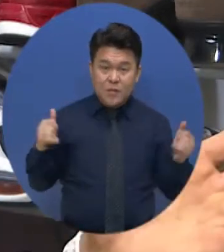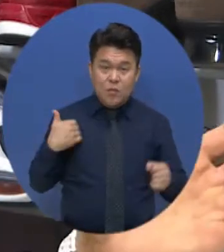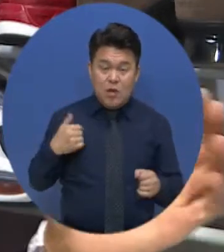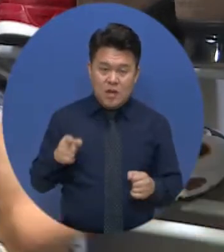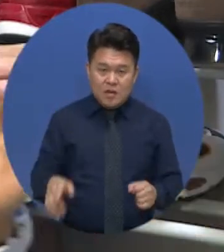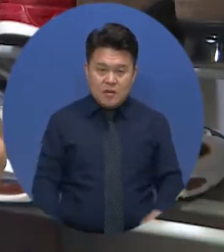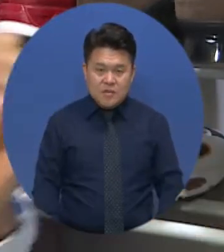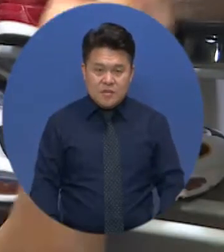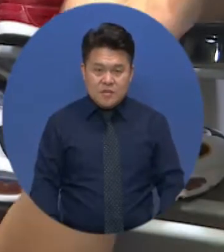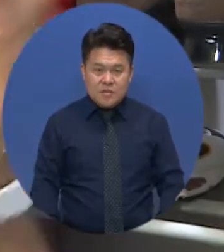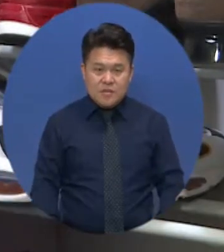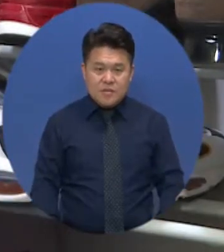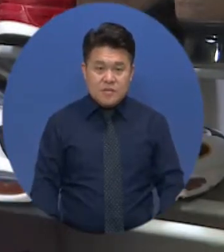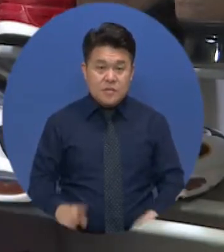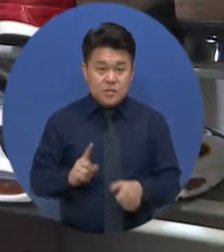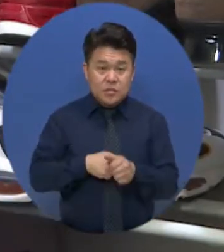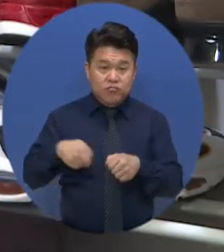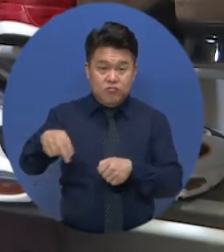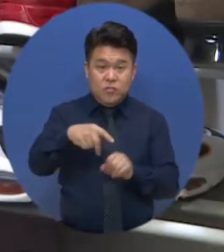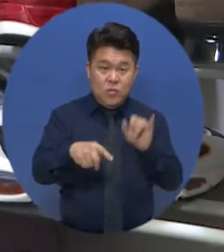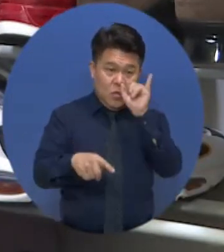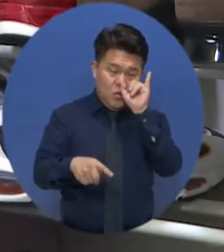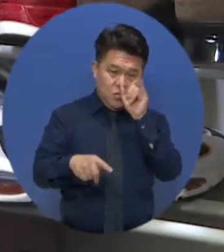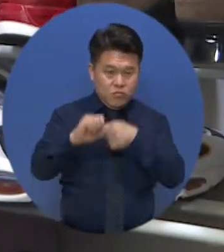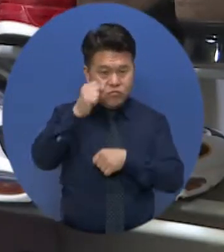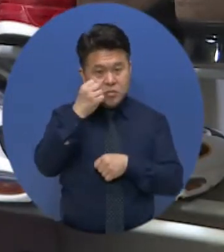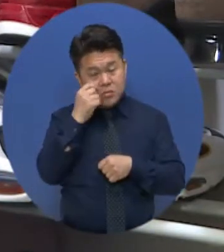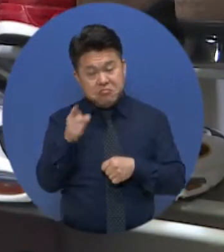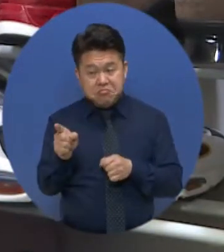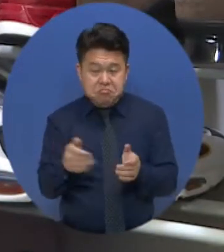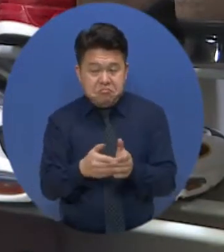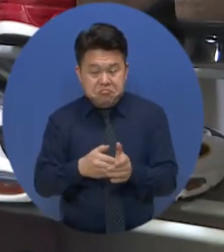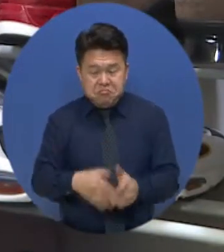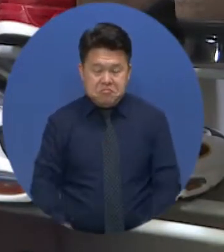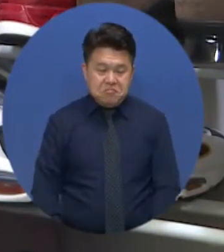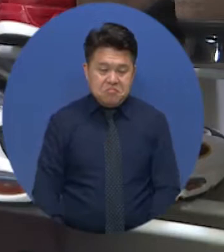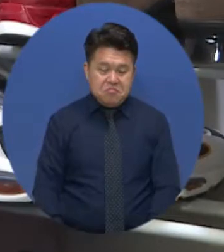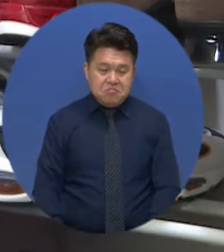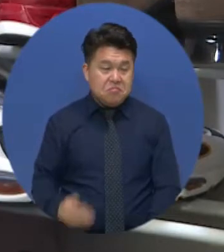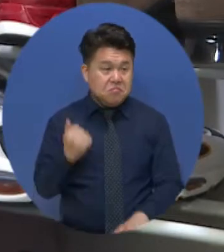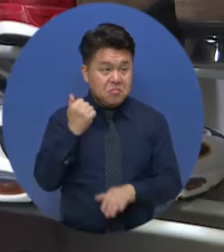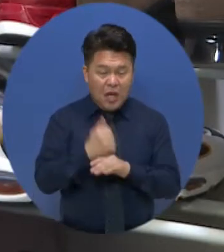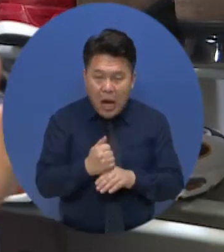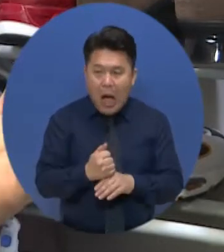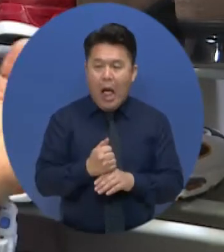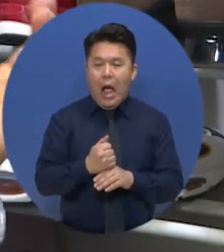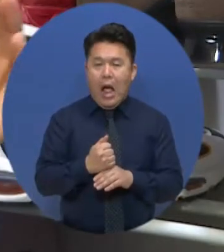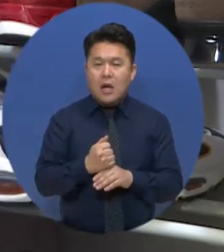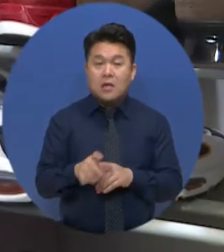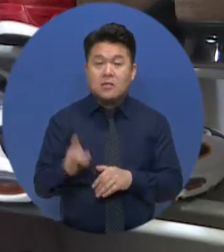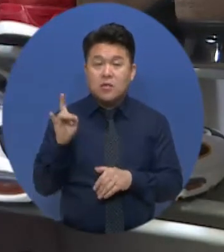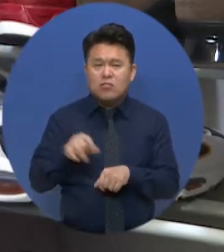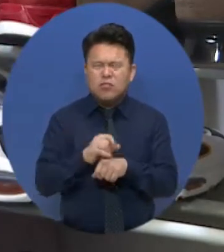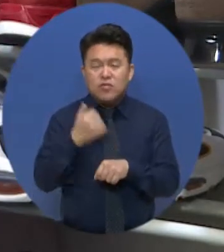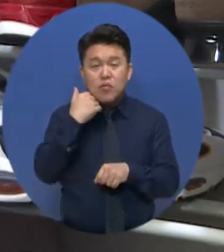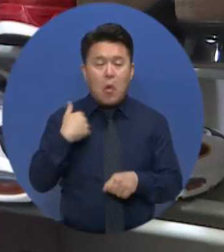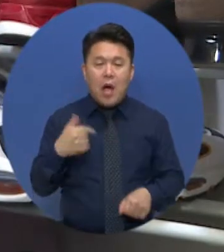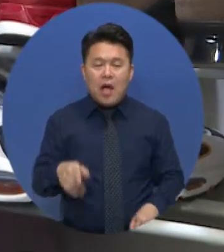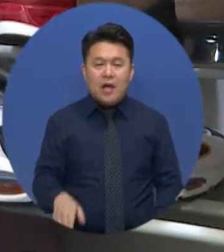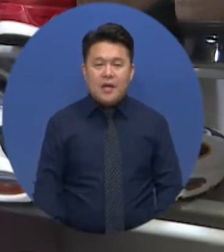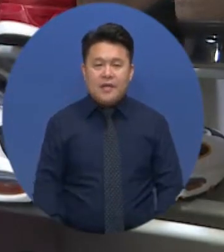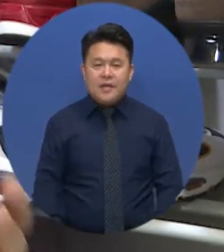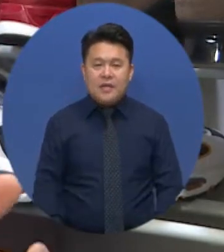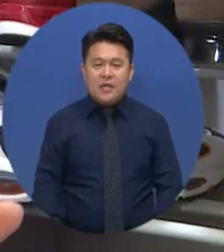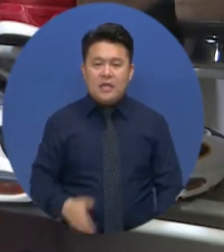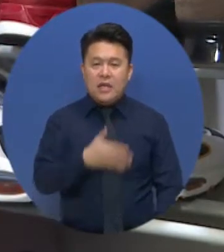몰랐어요. 너무 자연스럽게 걸어나오고 뭔가 좀 구두가 이상한데 정도의 느낌이었지 불편한 친구네라는 걸 전혀 몰랐던 거죠.